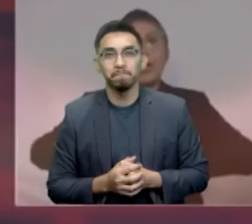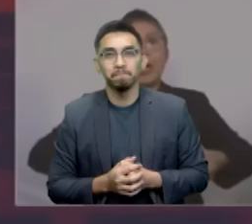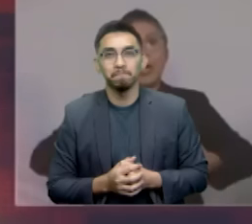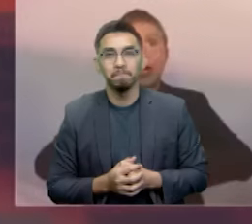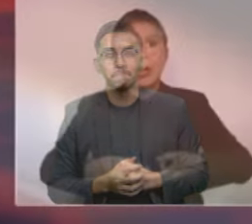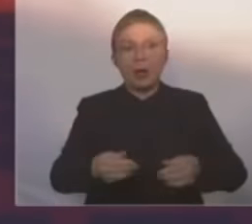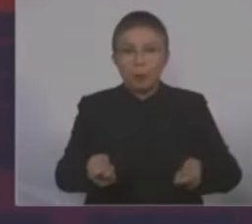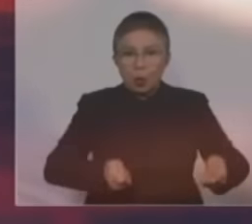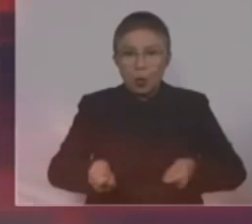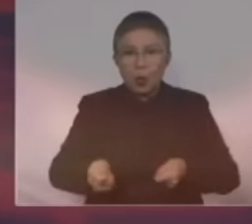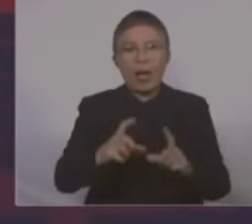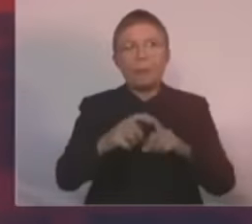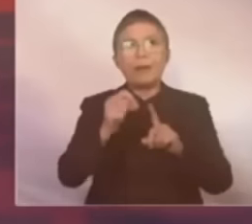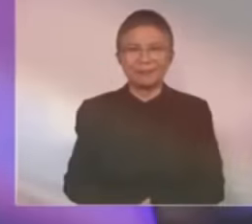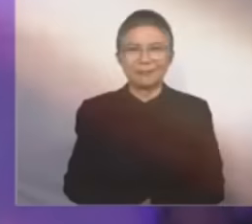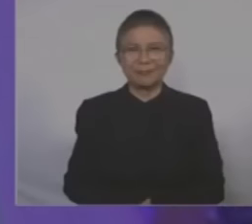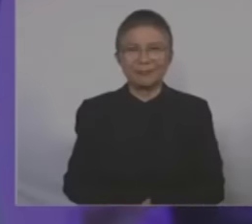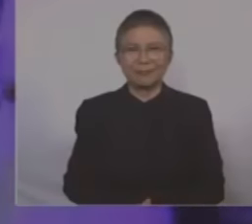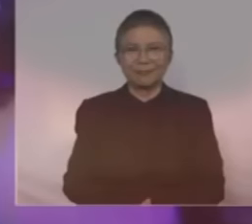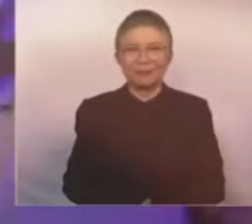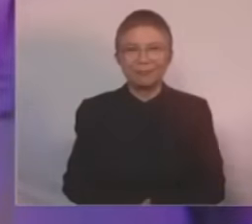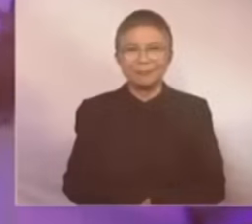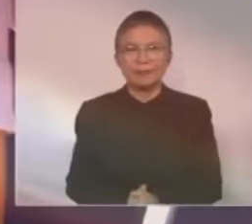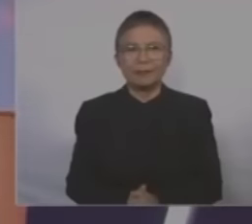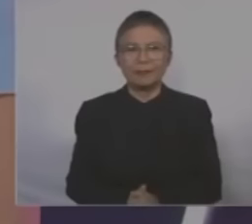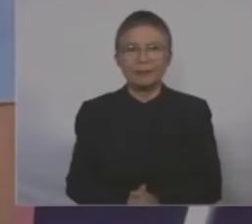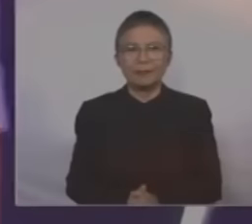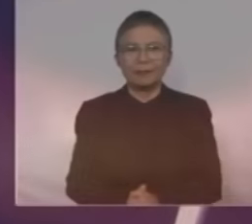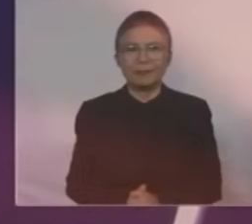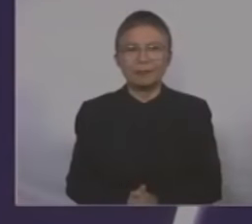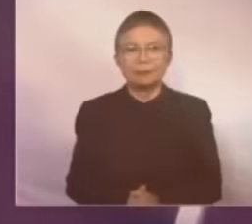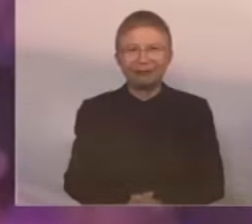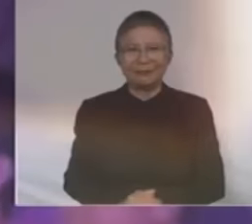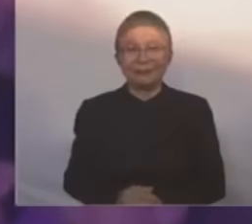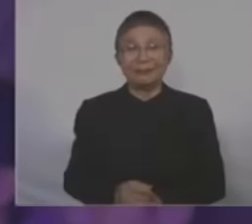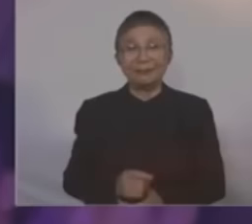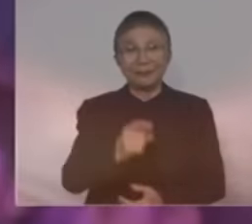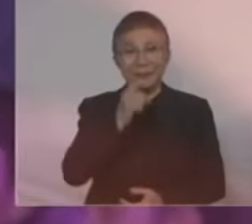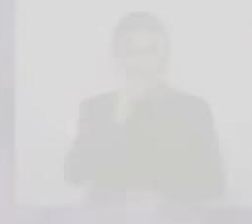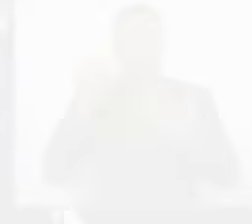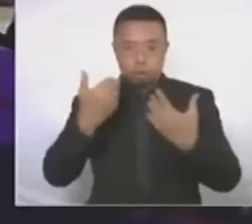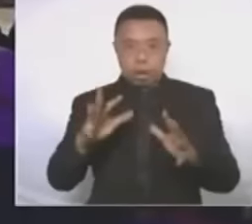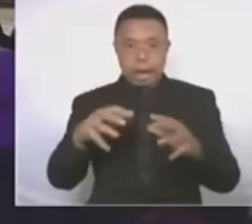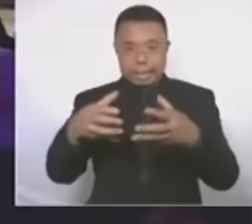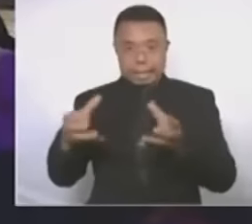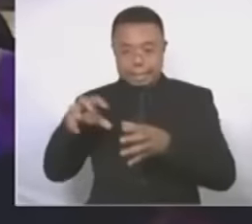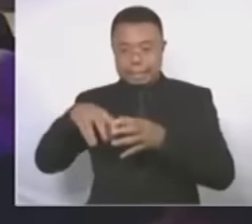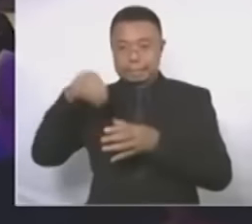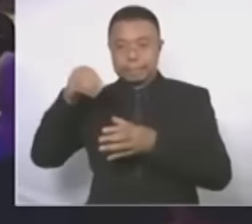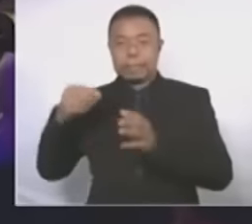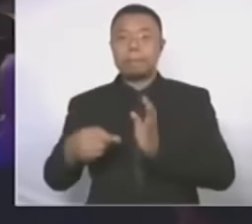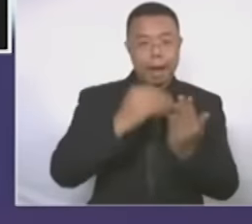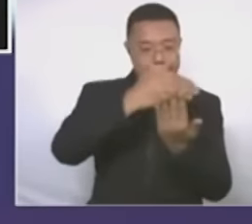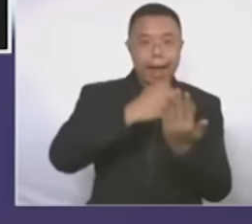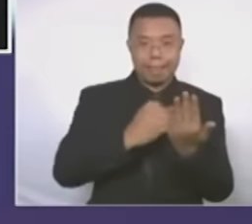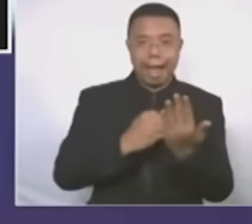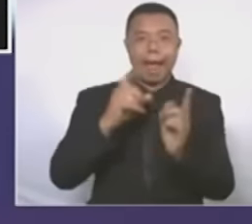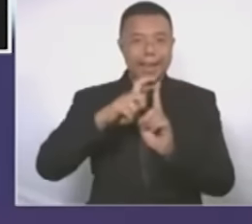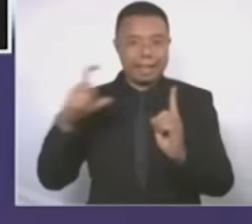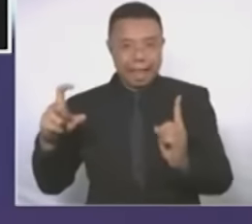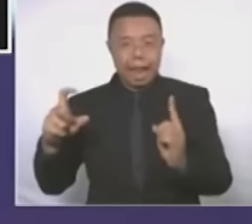Debat cawapres yang akan digelar nanti malam menjadi debat keempat pasangan capres-cawapres beradu gagasan. Kali ini debat bertema